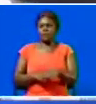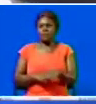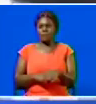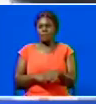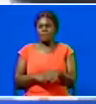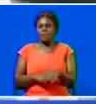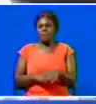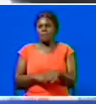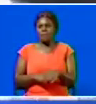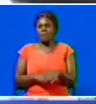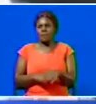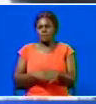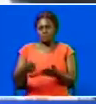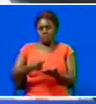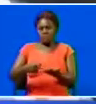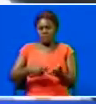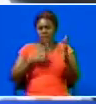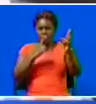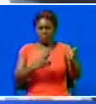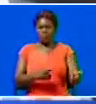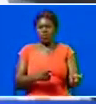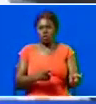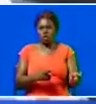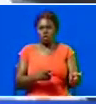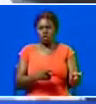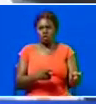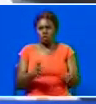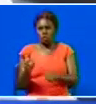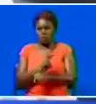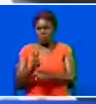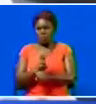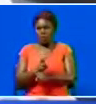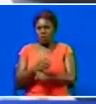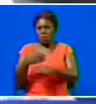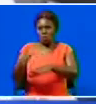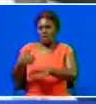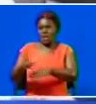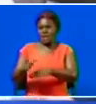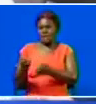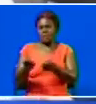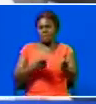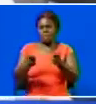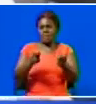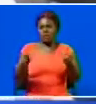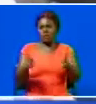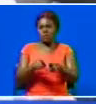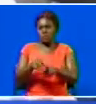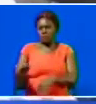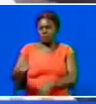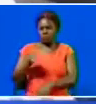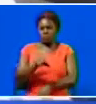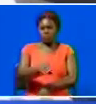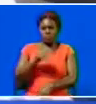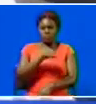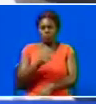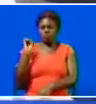tuka akatuandikia report ya feasibility study ya solid waste management Busia. Pia akawakota takataka Busia